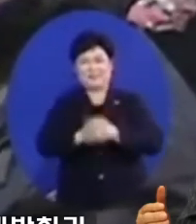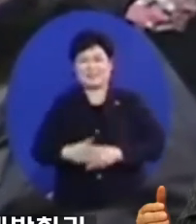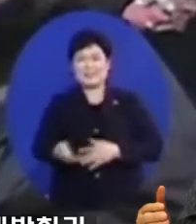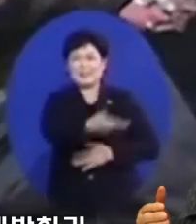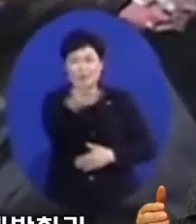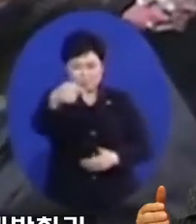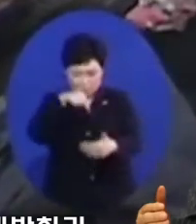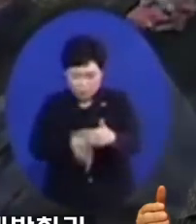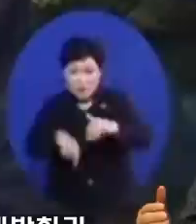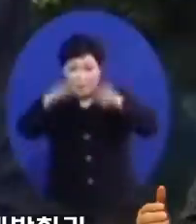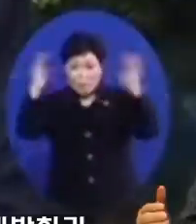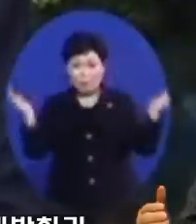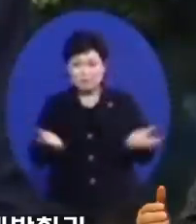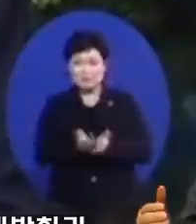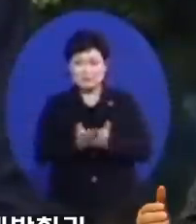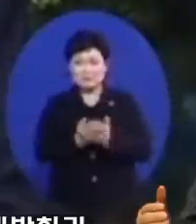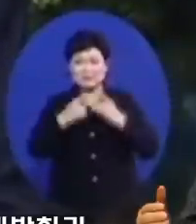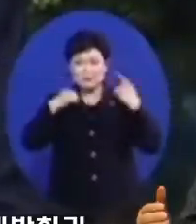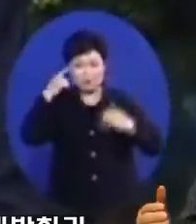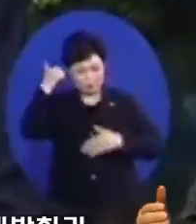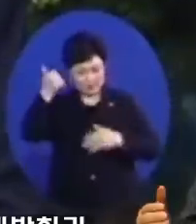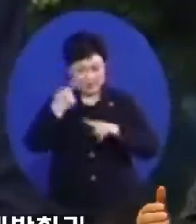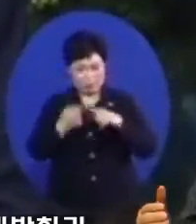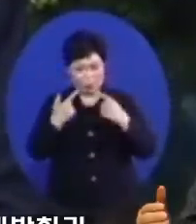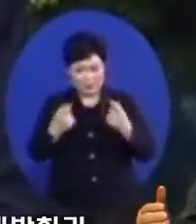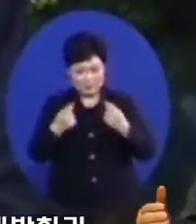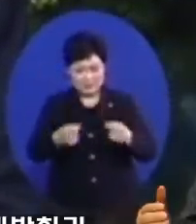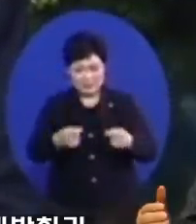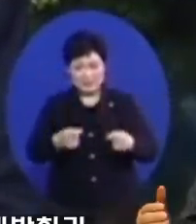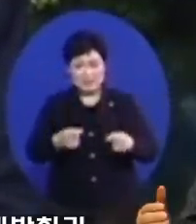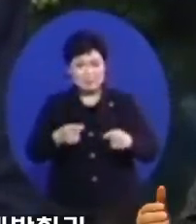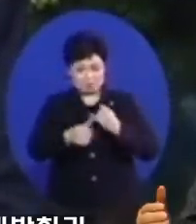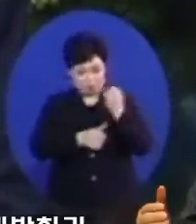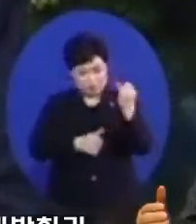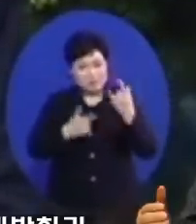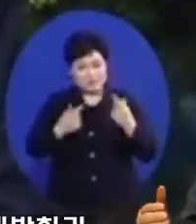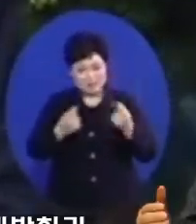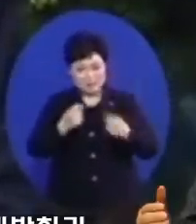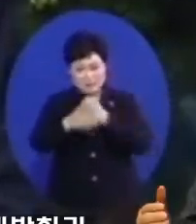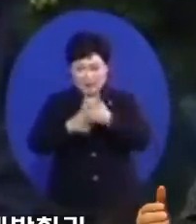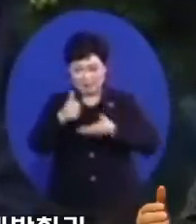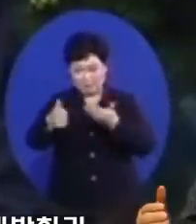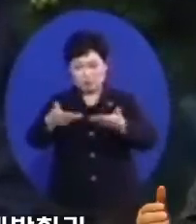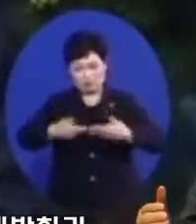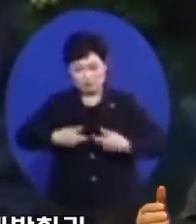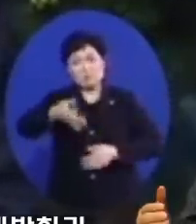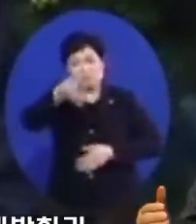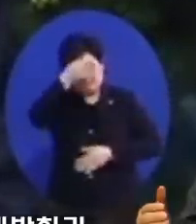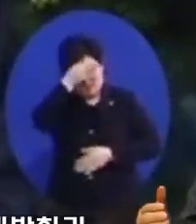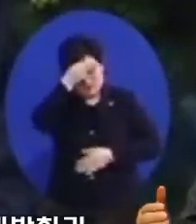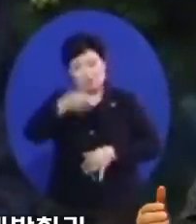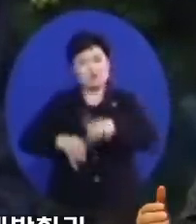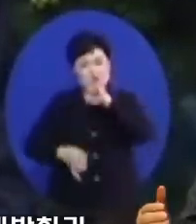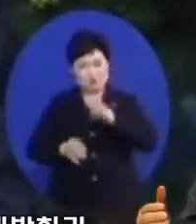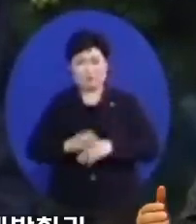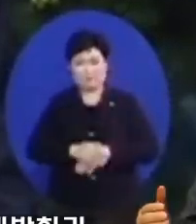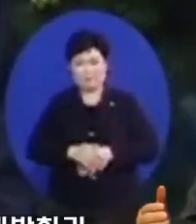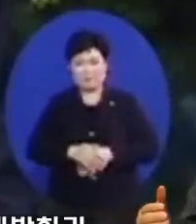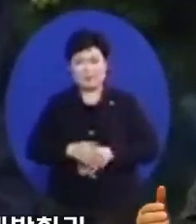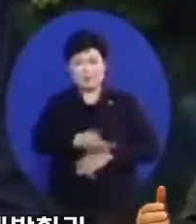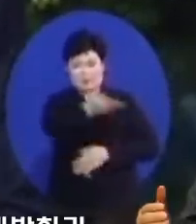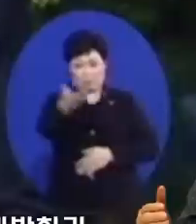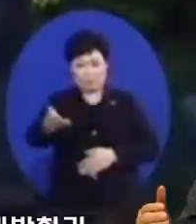여러분 속에는 모두 다 조용기 목사처럼, 김성애 사모처럼 하나님이 주신 재간이 있습니다. 딸란트가